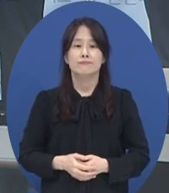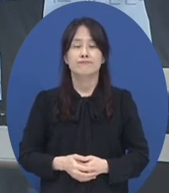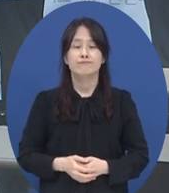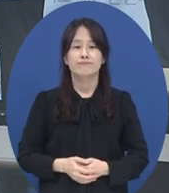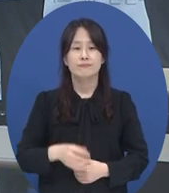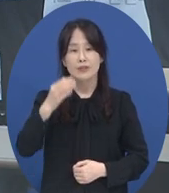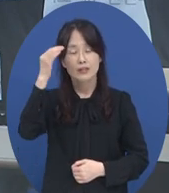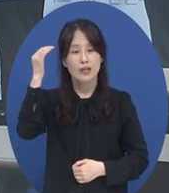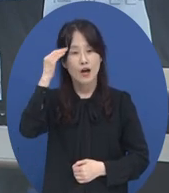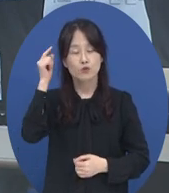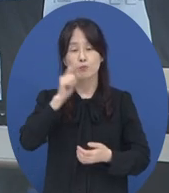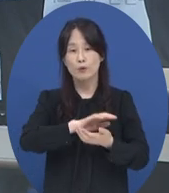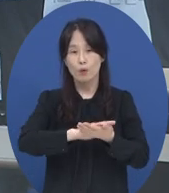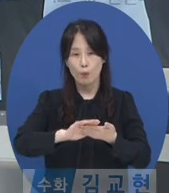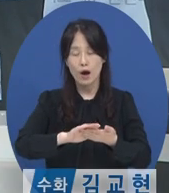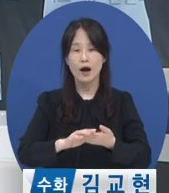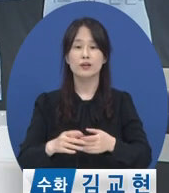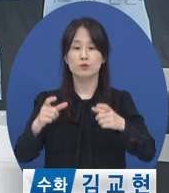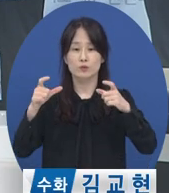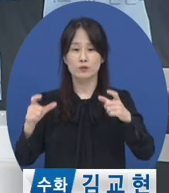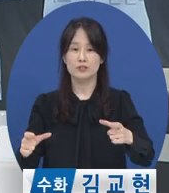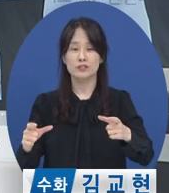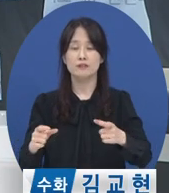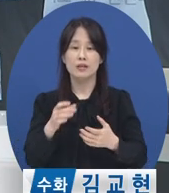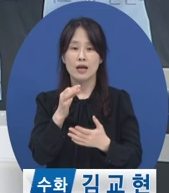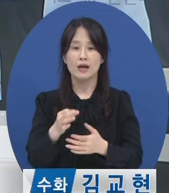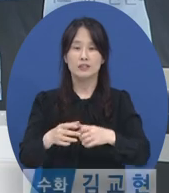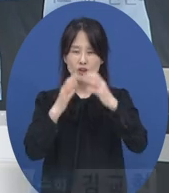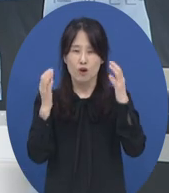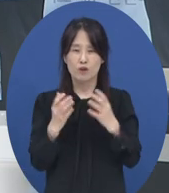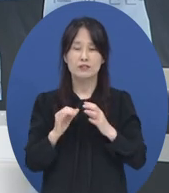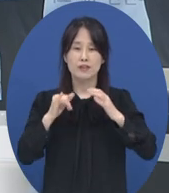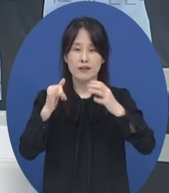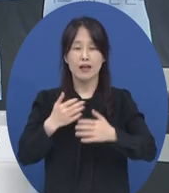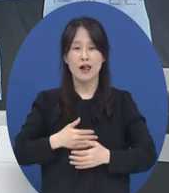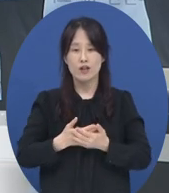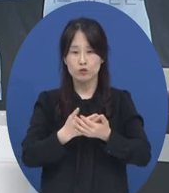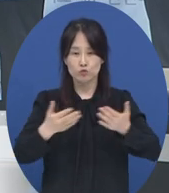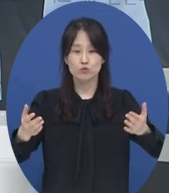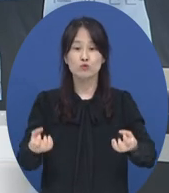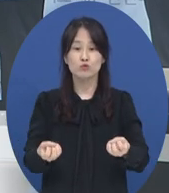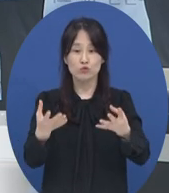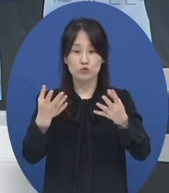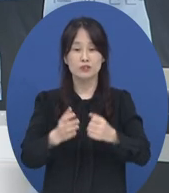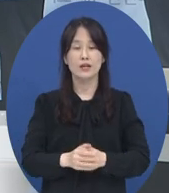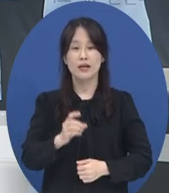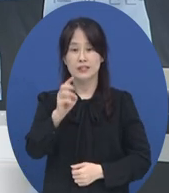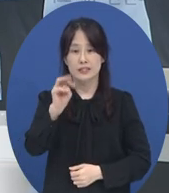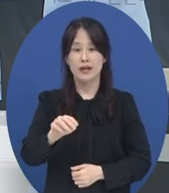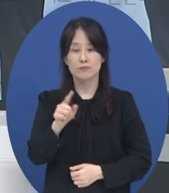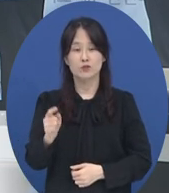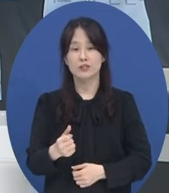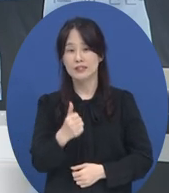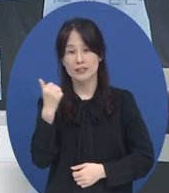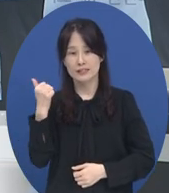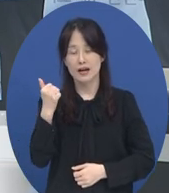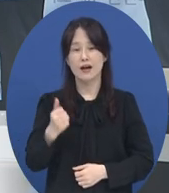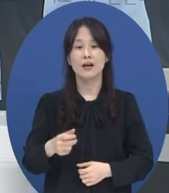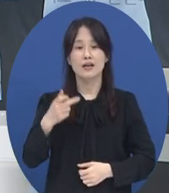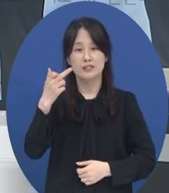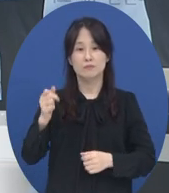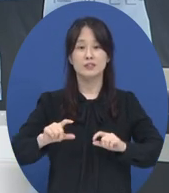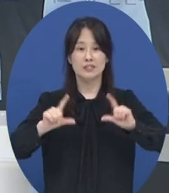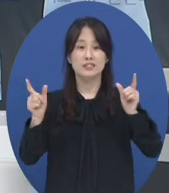한반도 평화협력과 비무장지대의 가치를 전 세계에 알리는 종합축제, 레츠 DMZ가 오는 17일부터 열립니다.